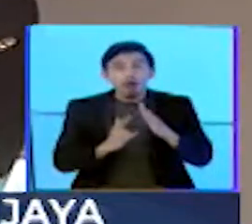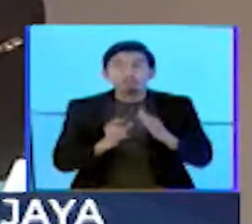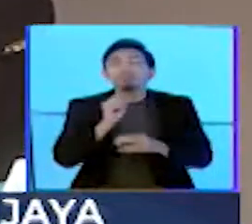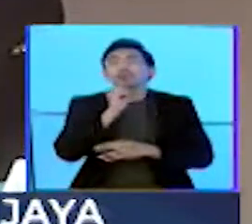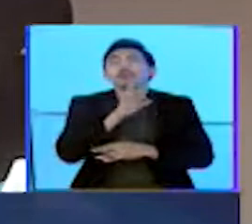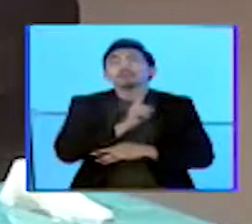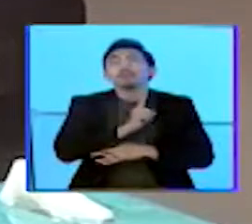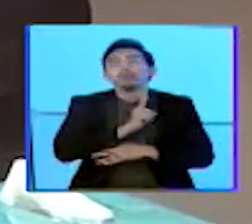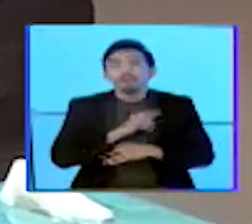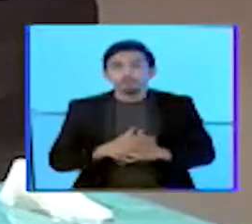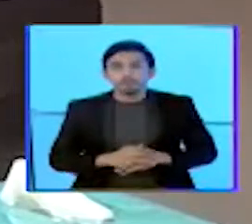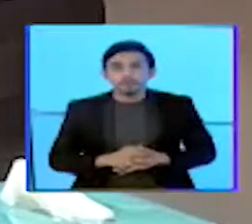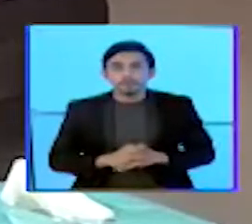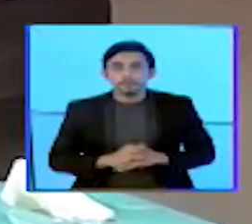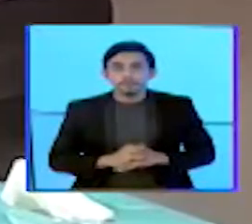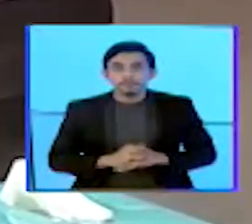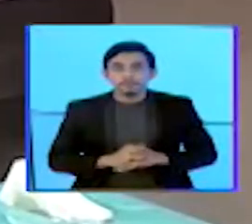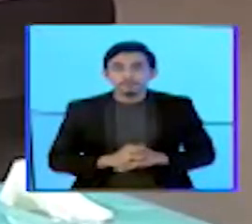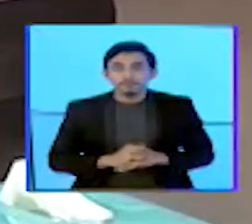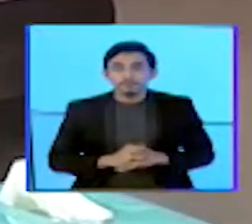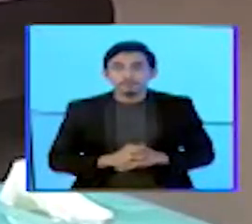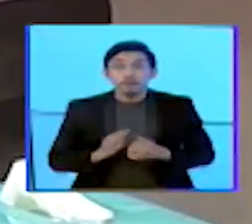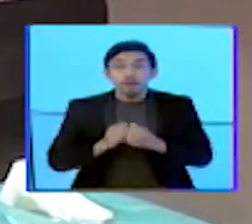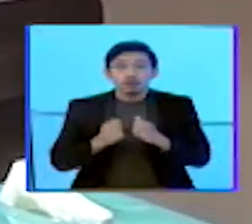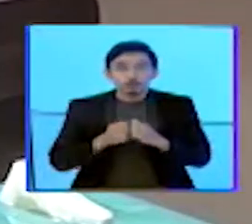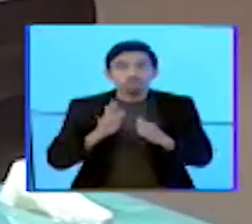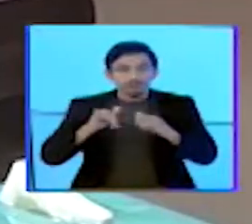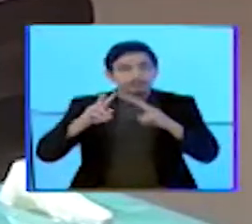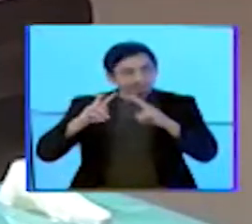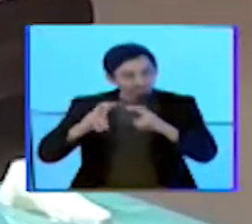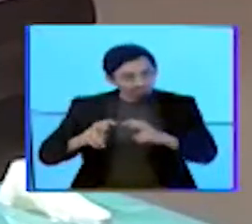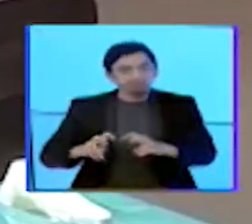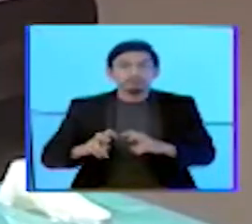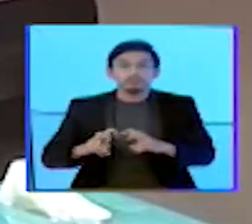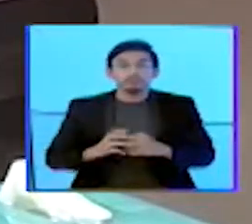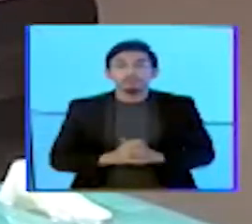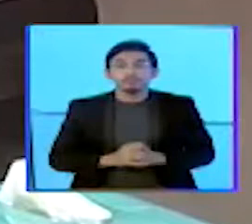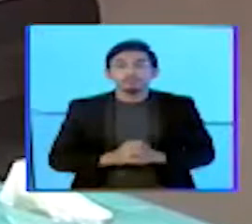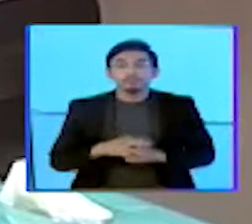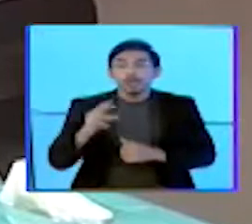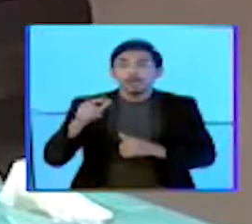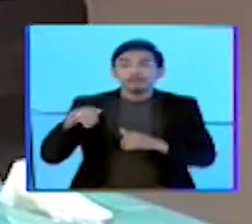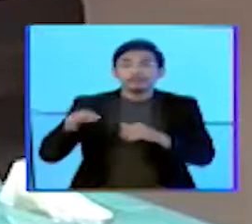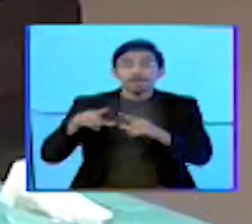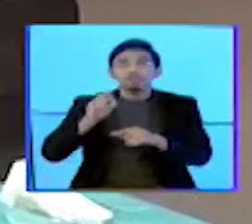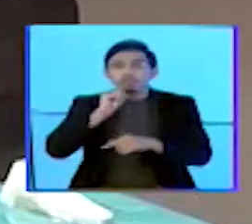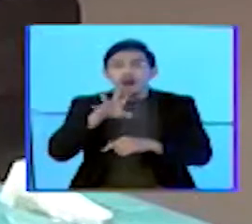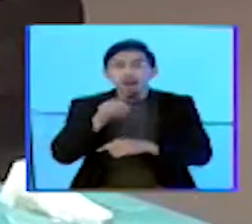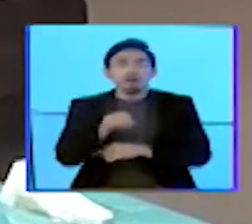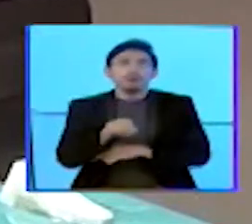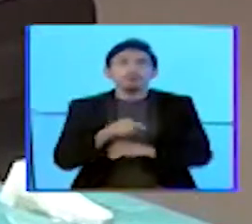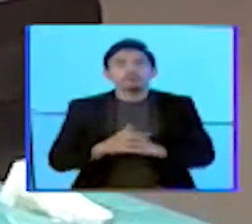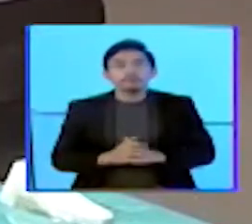kami masih mendalami terus ya karena pengakuan seperti itu kemudian sama